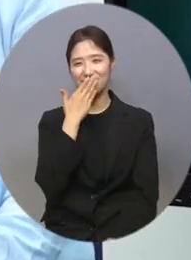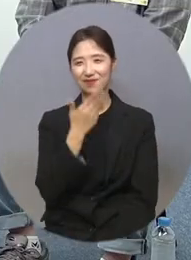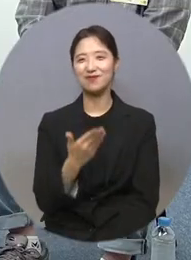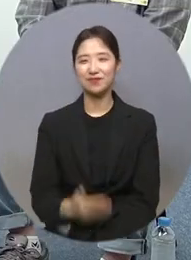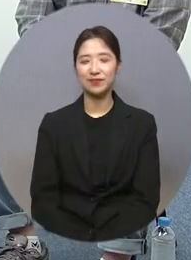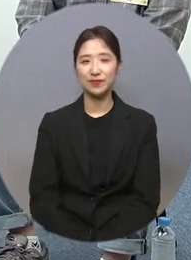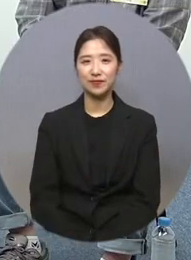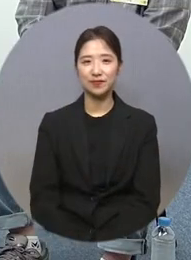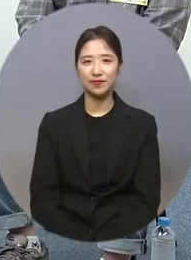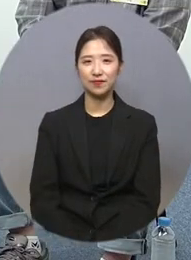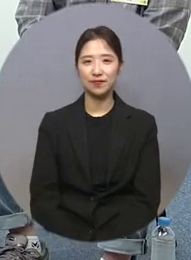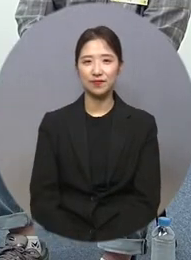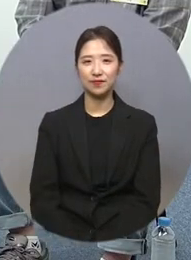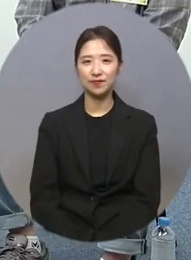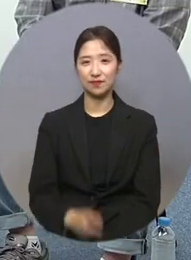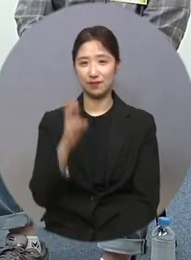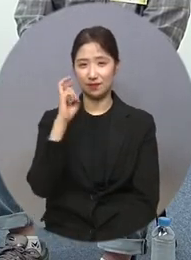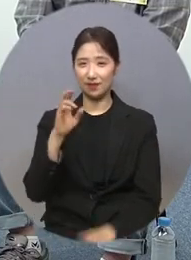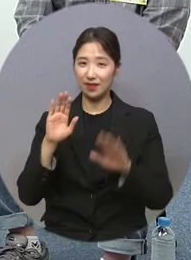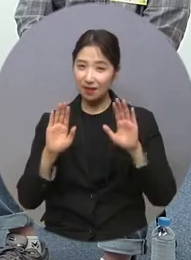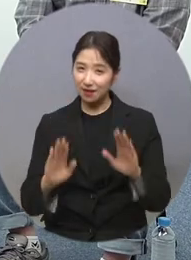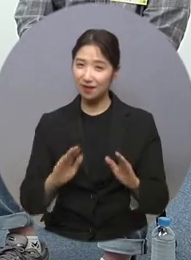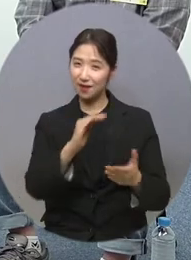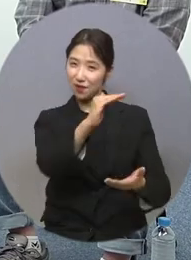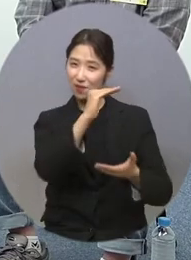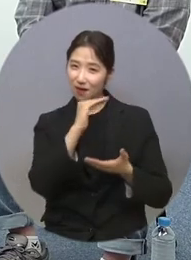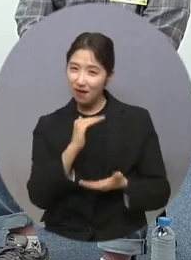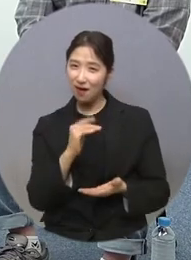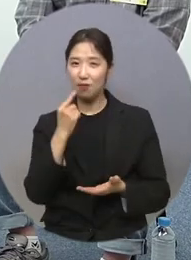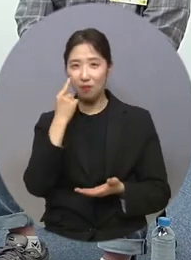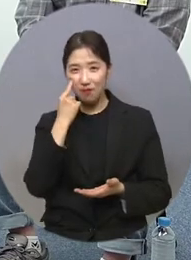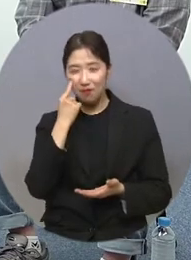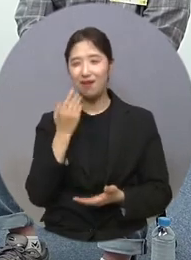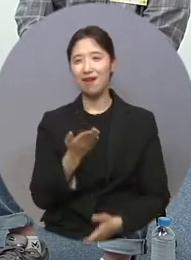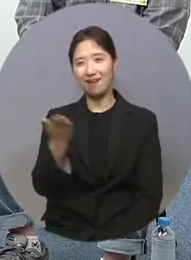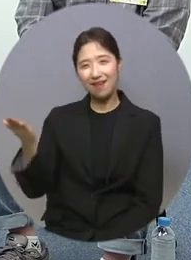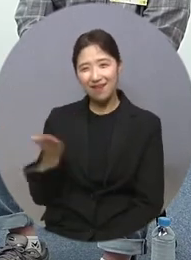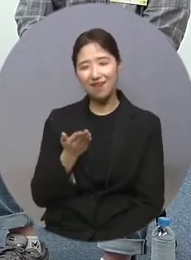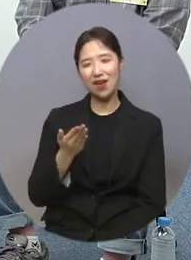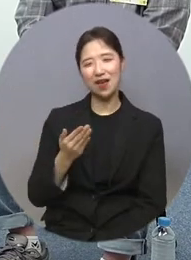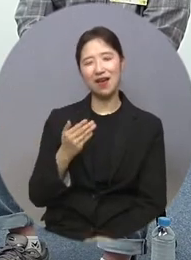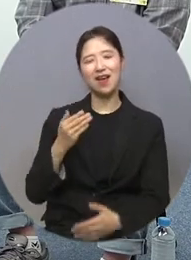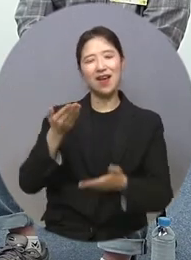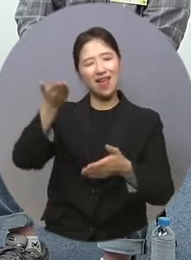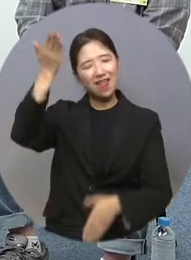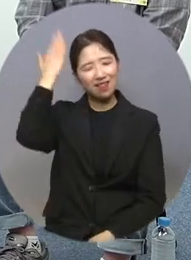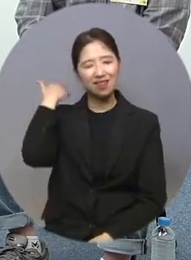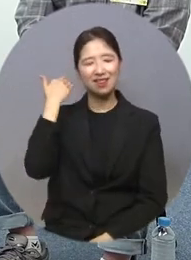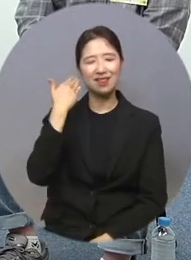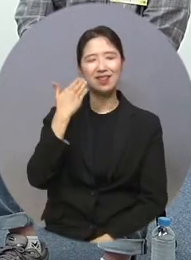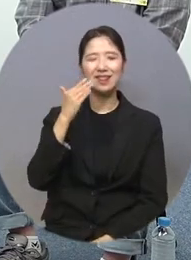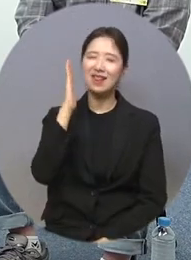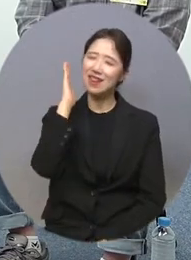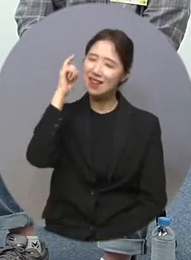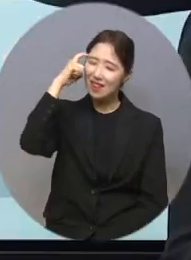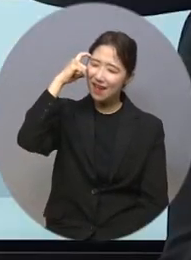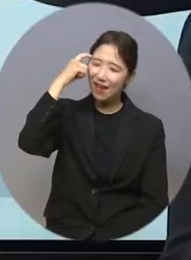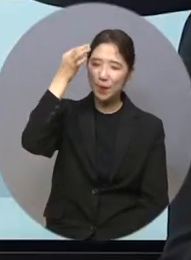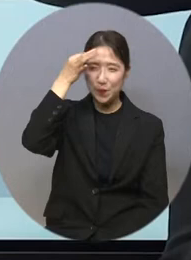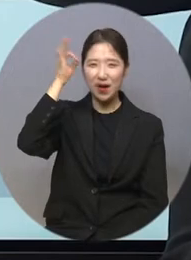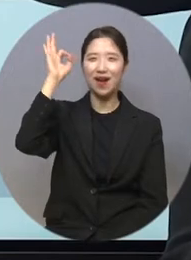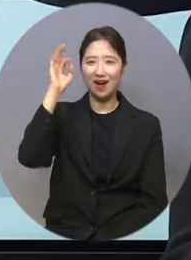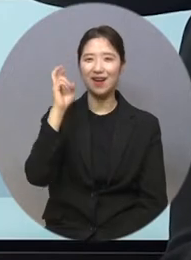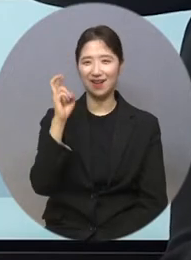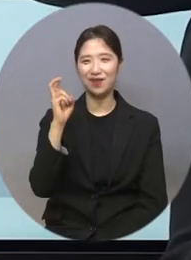것 같습니다. 네, 아마도 지금 말씀하시는 동안 본인들 자라온 그거를 싹 이렇게 스쳐가셨을 거라는 생각이 들어요. 그러니까